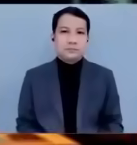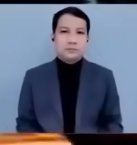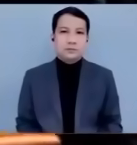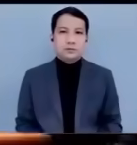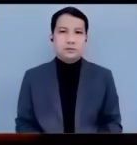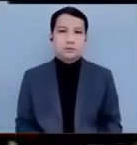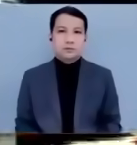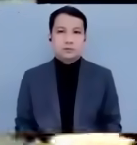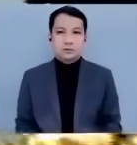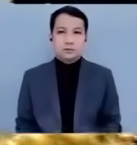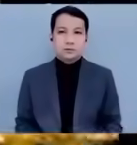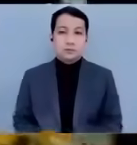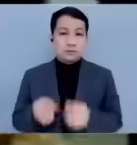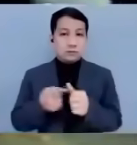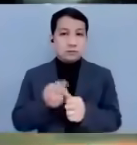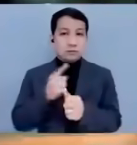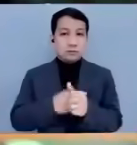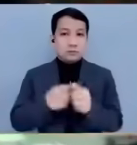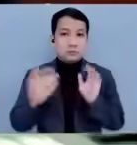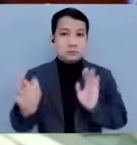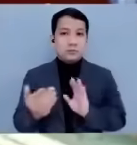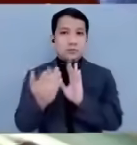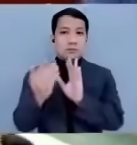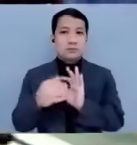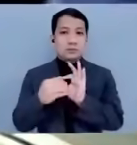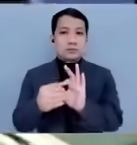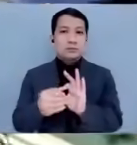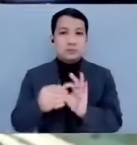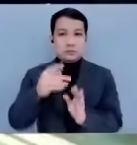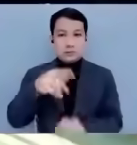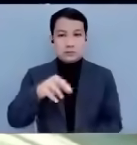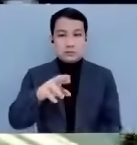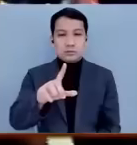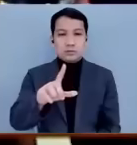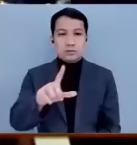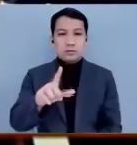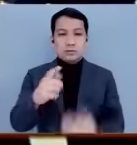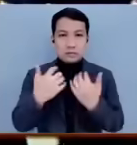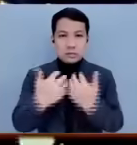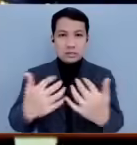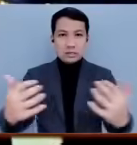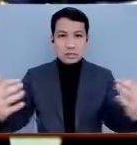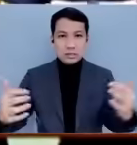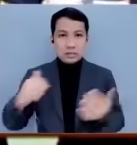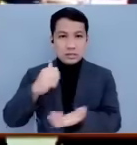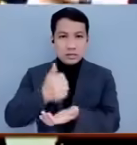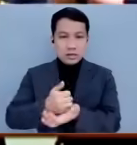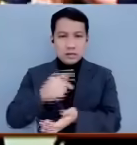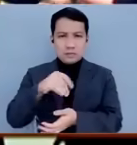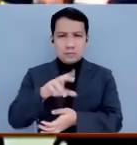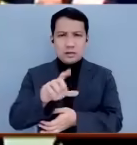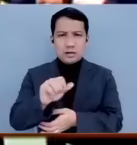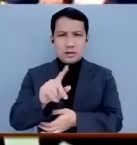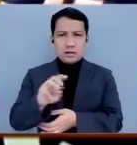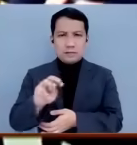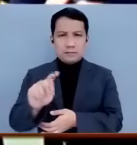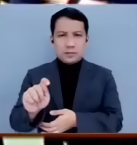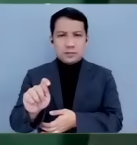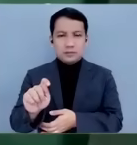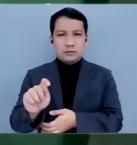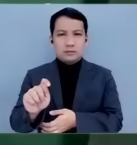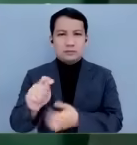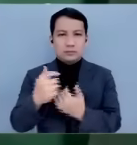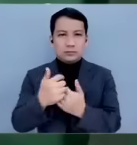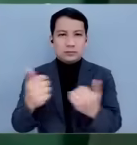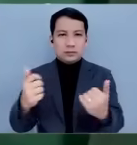Sa unang pagharap ni Pangulong Bongbong Marcos sa Parliament sa Canberra, Australia, inungkat ng Pangulo ang usapin ng paglaban sa anumang